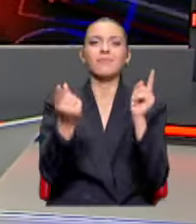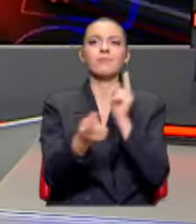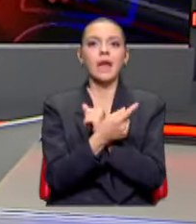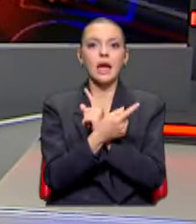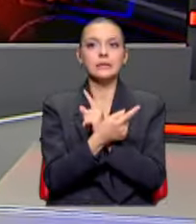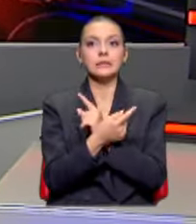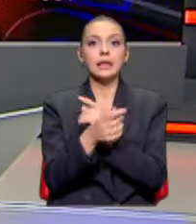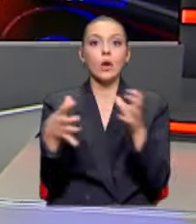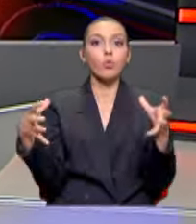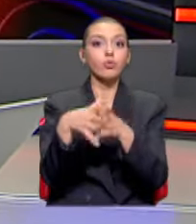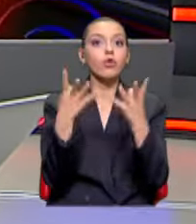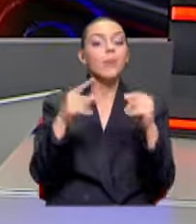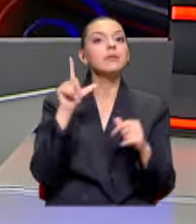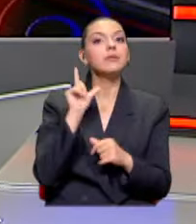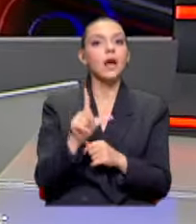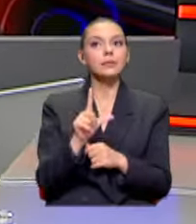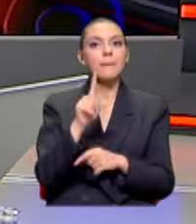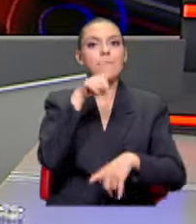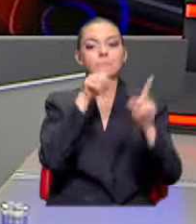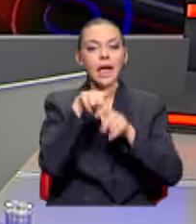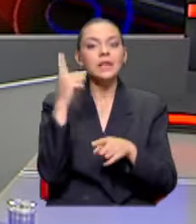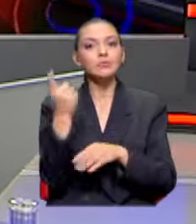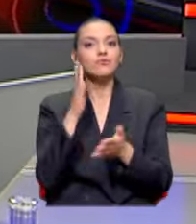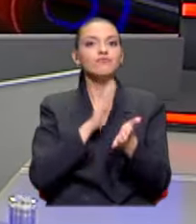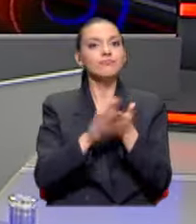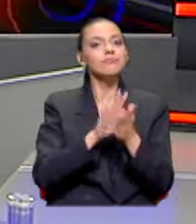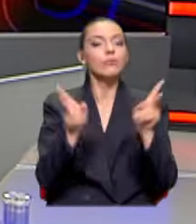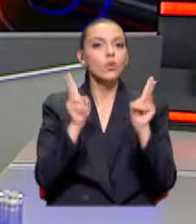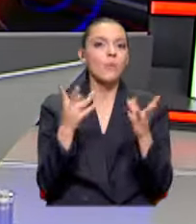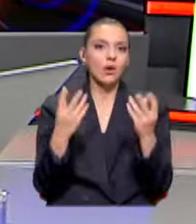sağlanması gerekiyor ülkemizde ki bazı şeyler normalleşsin. Dediğim gibi.